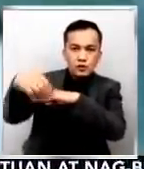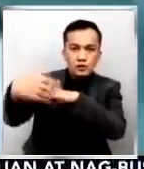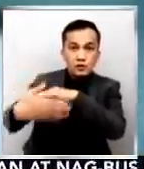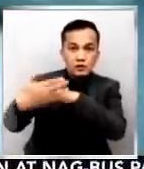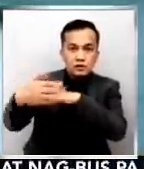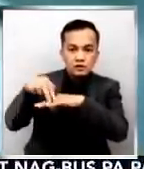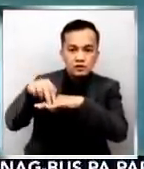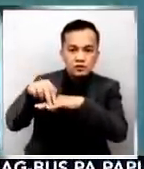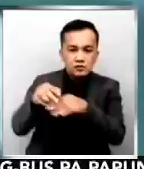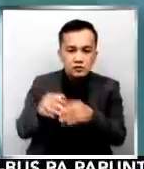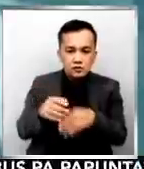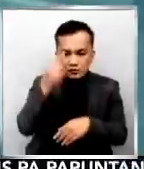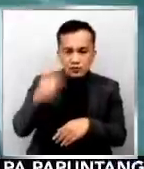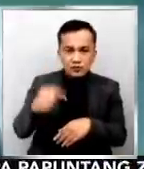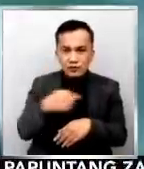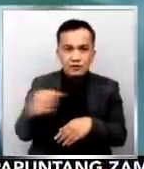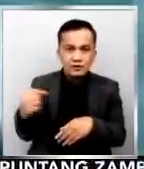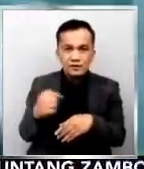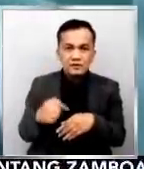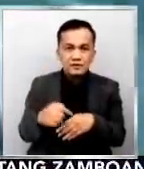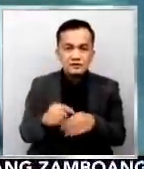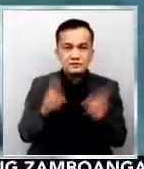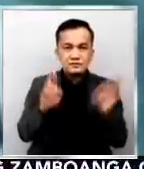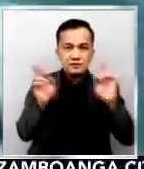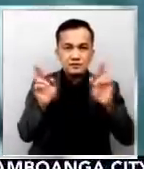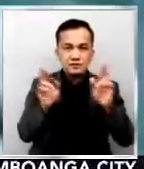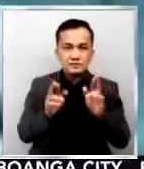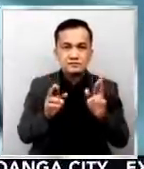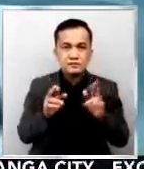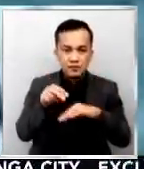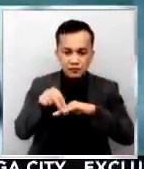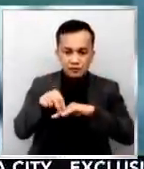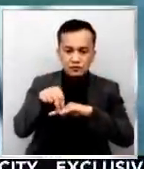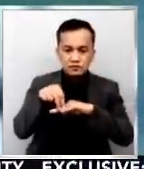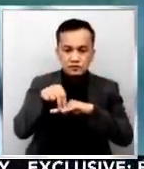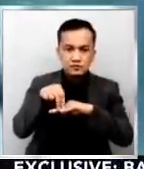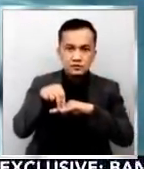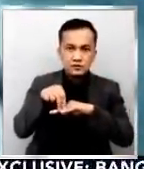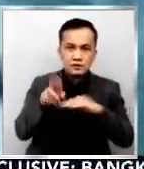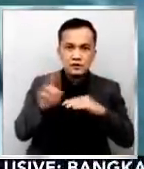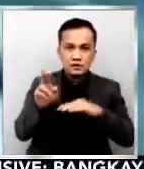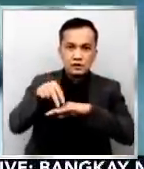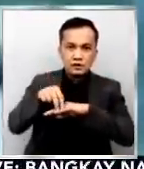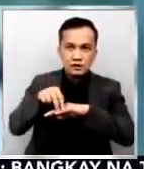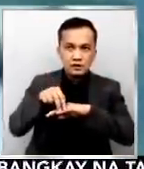tila naghahandang lumundag anumang sandali.